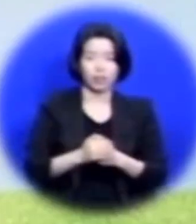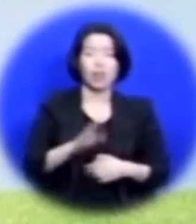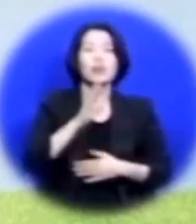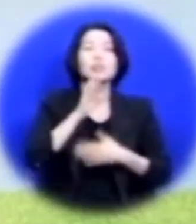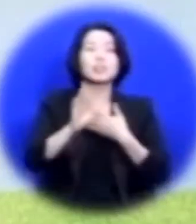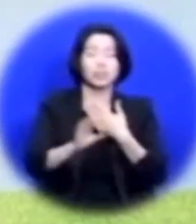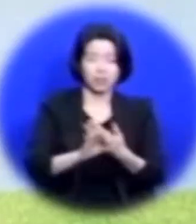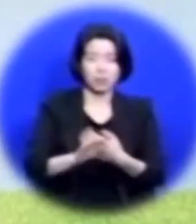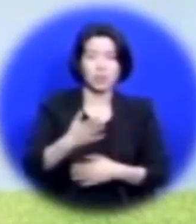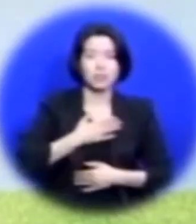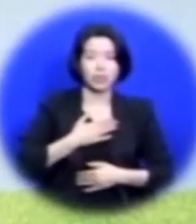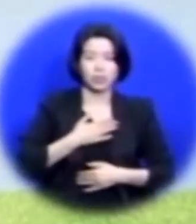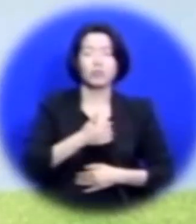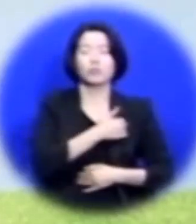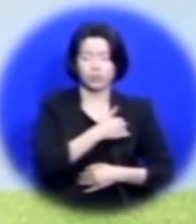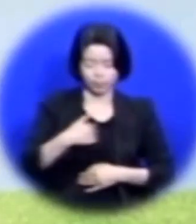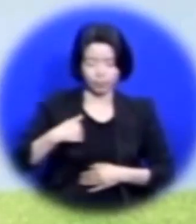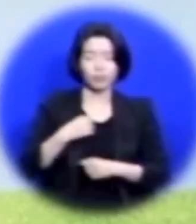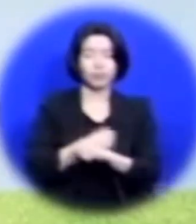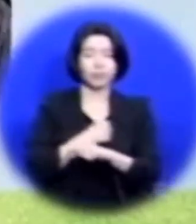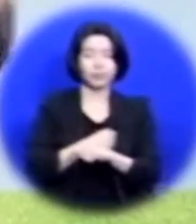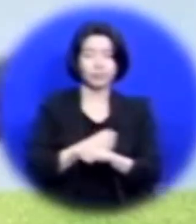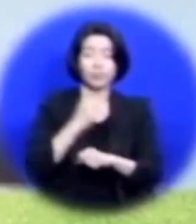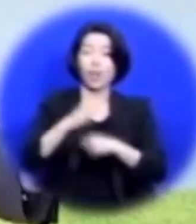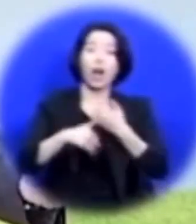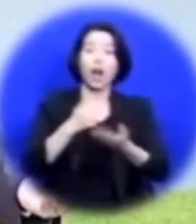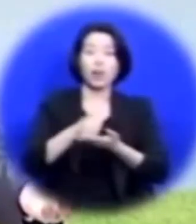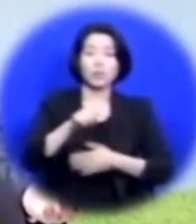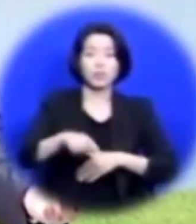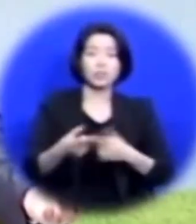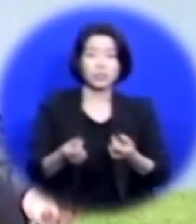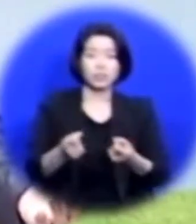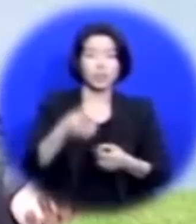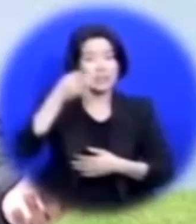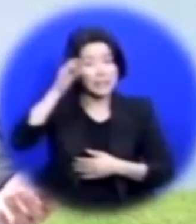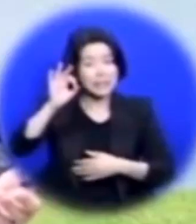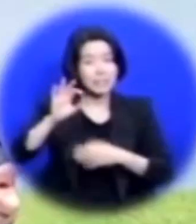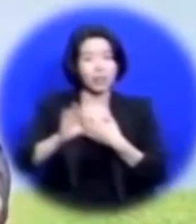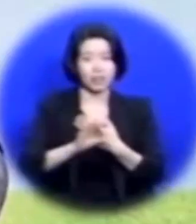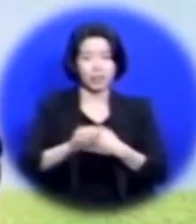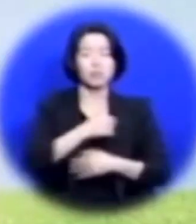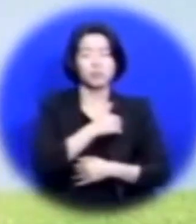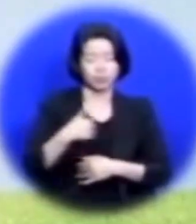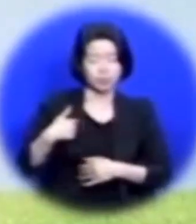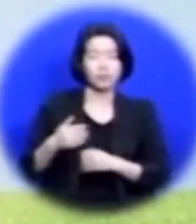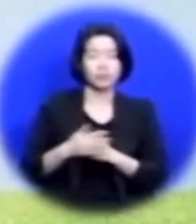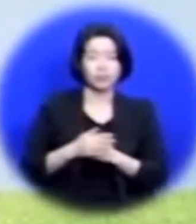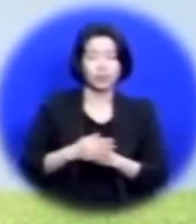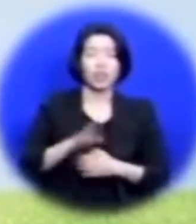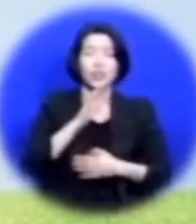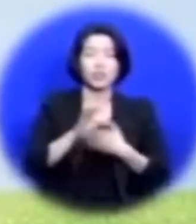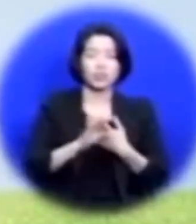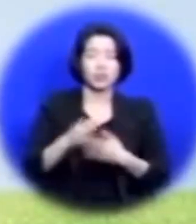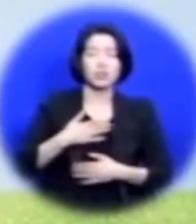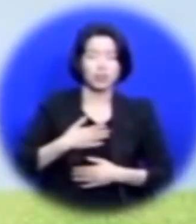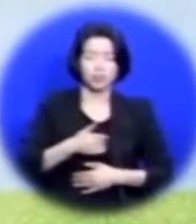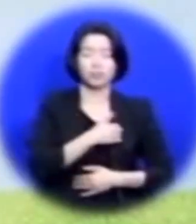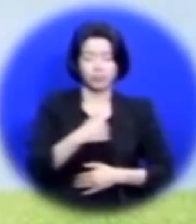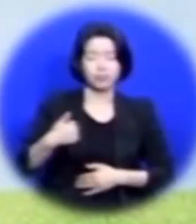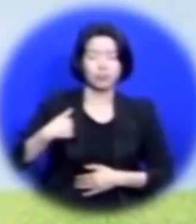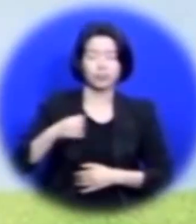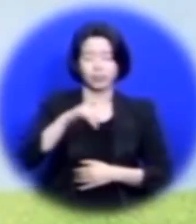그렇다면 저는 충분합니다 하나님이 그렇게 인정하였다 그렇다면 저는 만족합니다